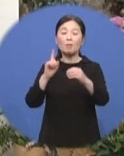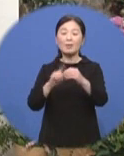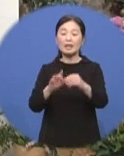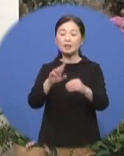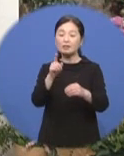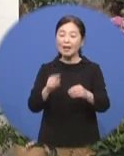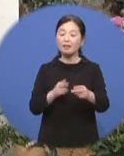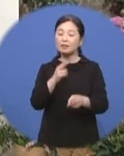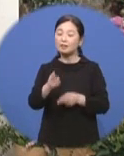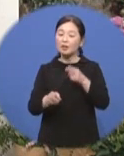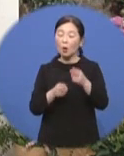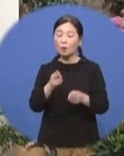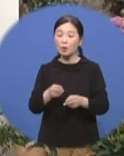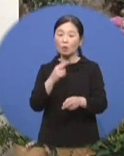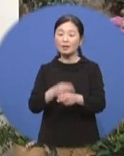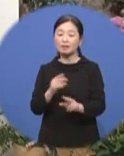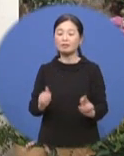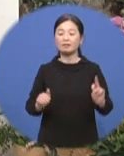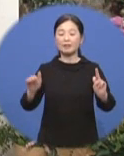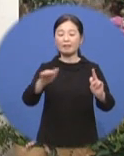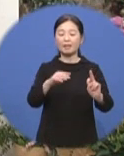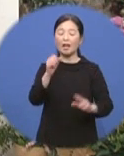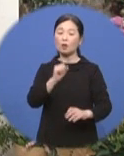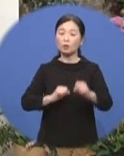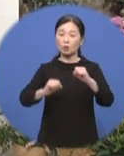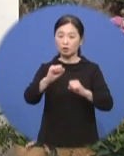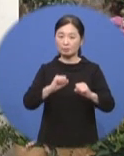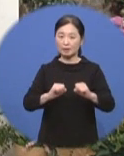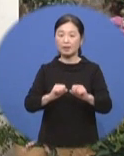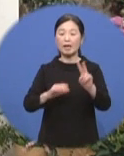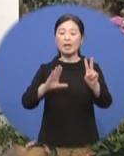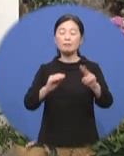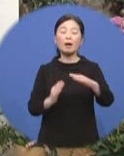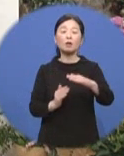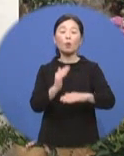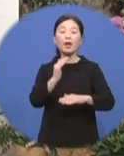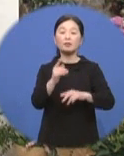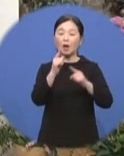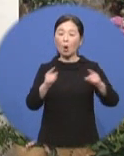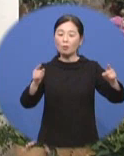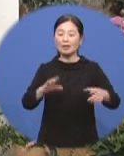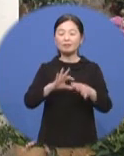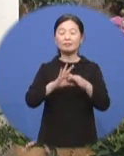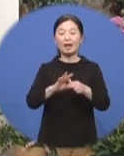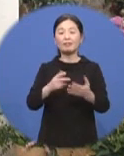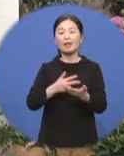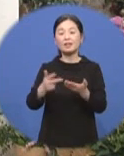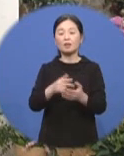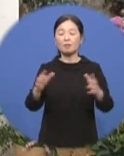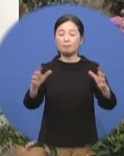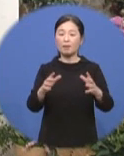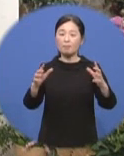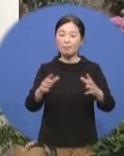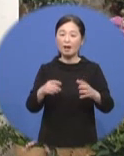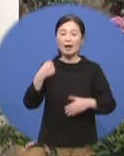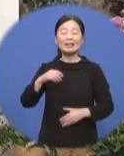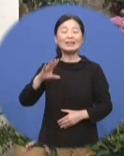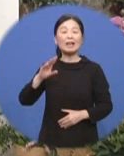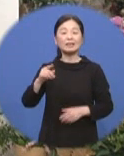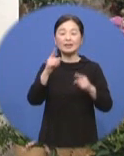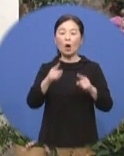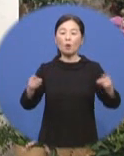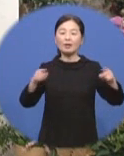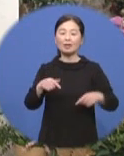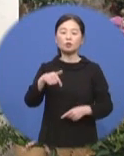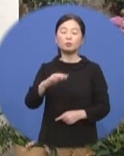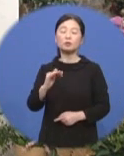センターの取り組みと、2万点を超える音楽関係資料のコレクション南紀音楽文庫について紹介します